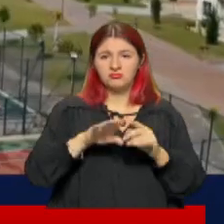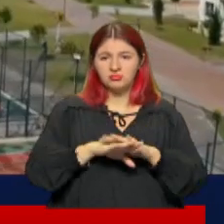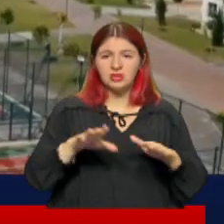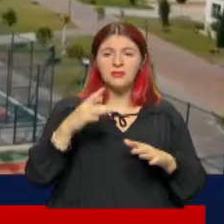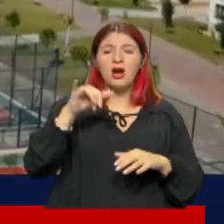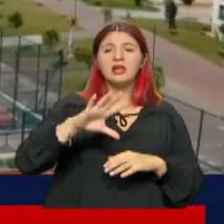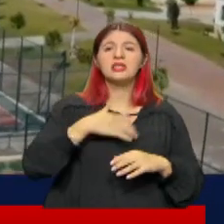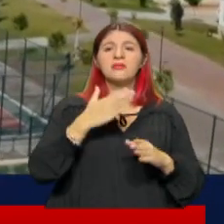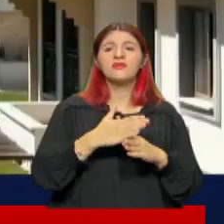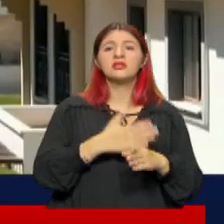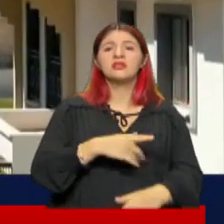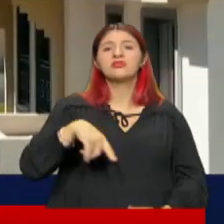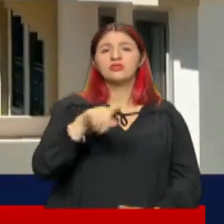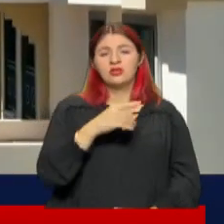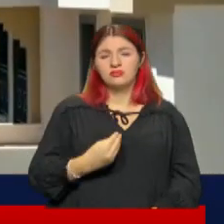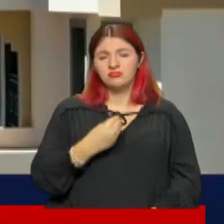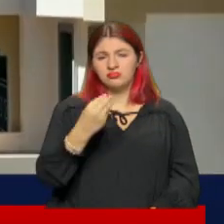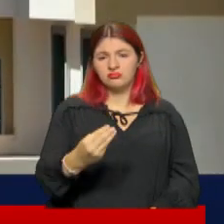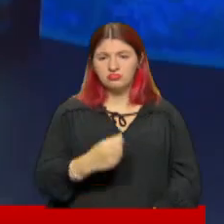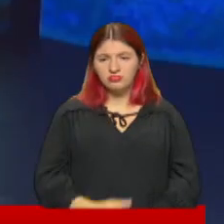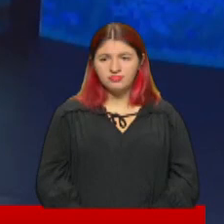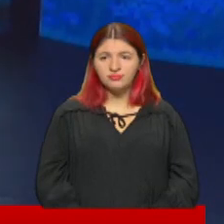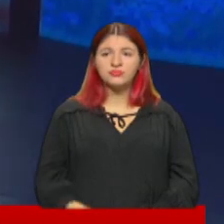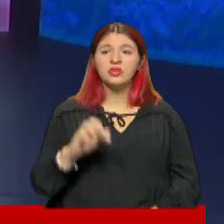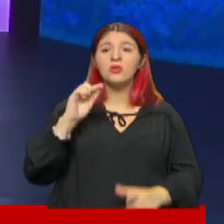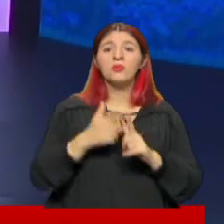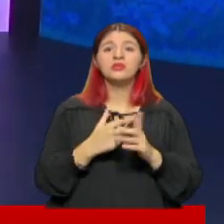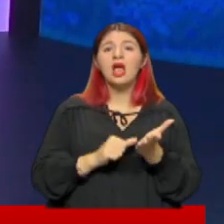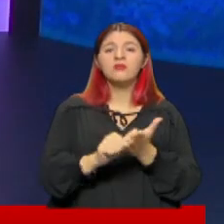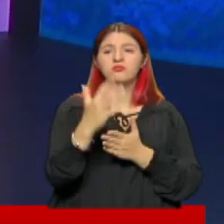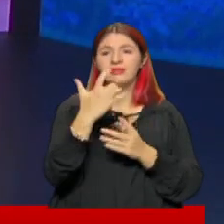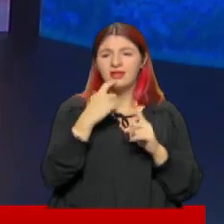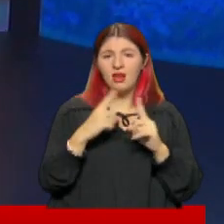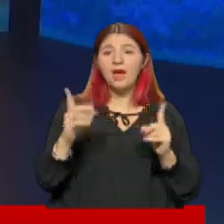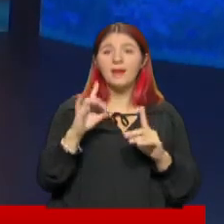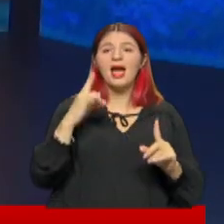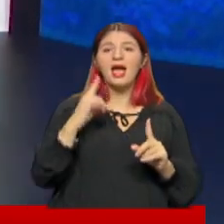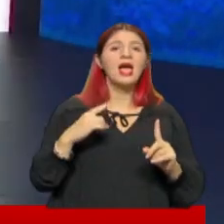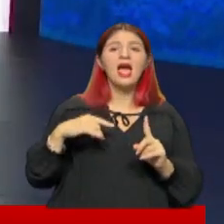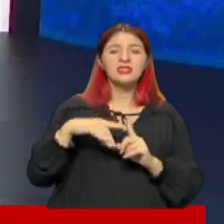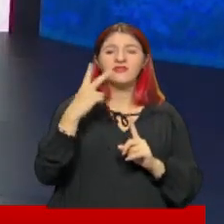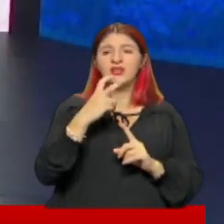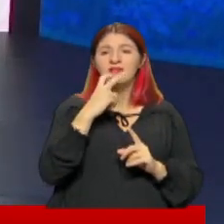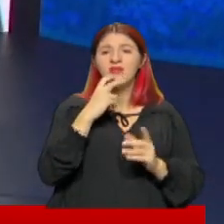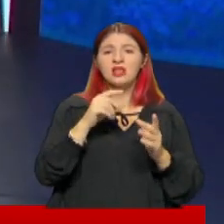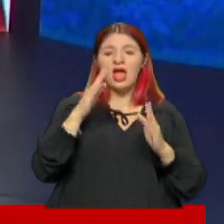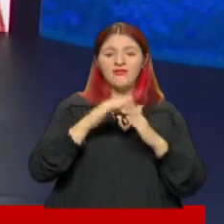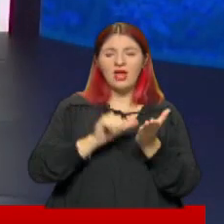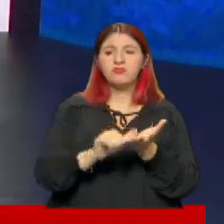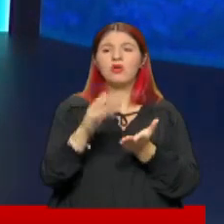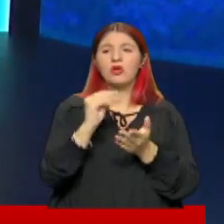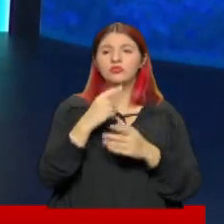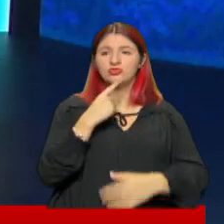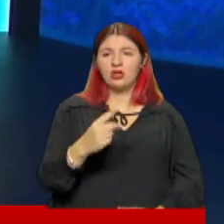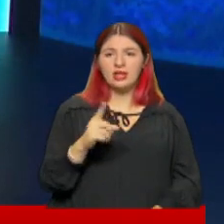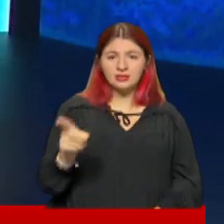hak sahibi vatandaşlarımıza teslim etmektir projenin tamamı beş yıllık ama Erdoğan hedefin iki yılda konutların tamamlanması yönünde